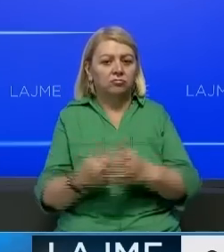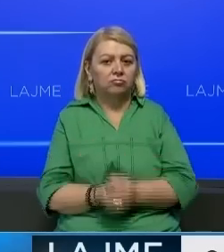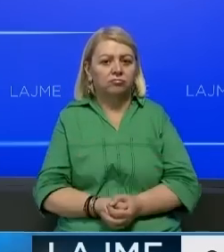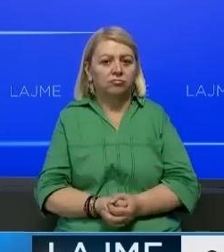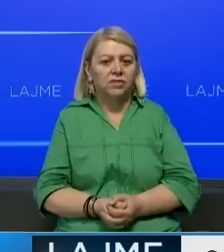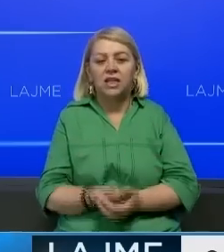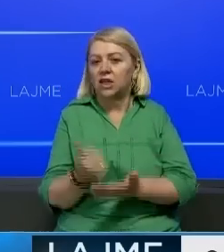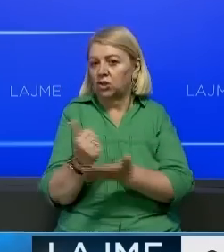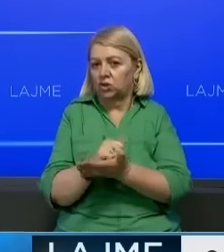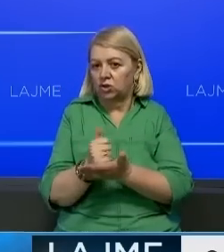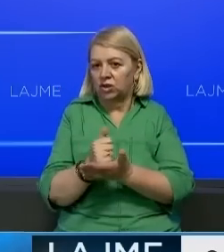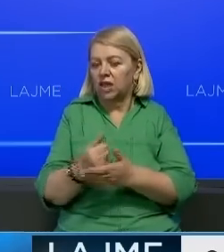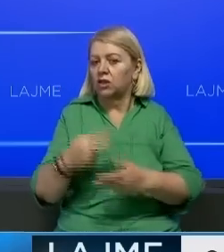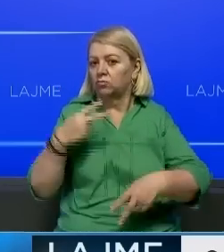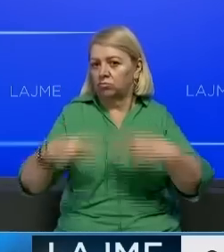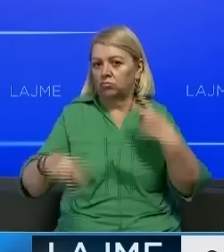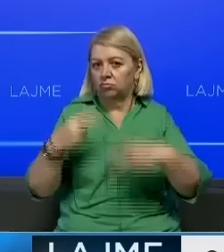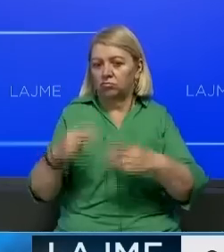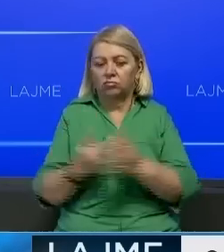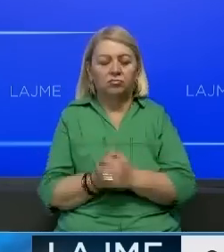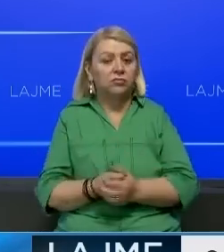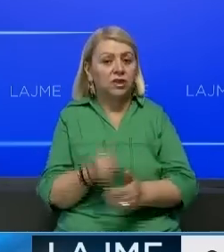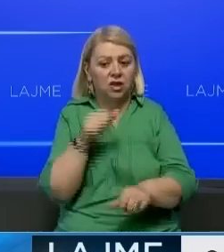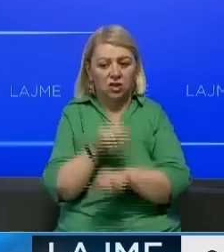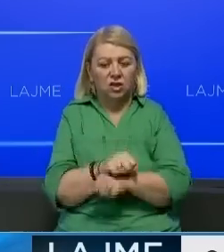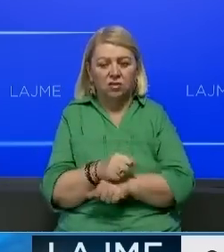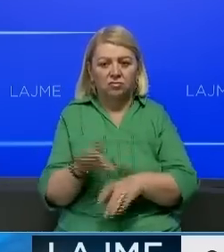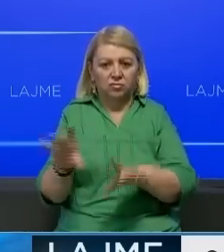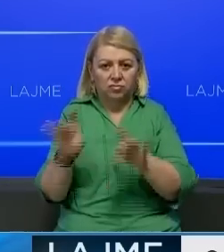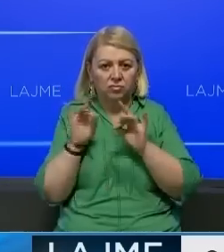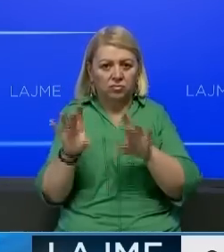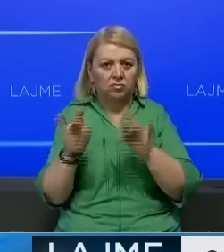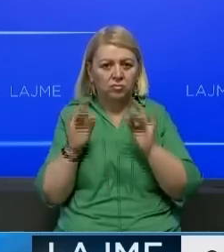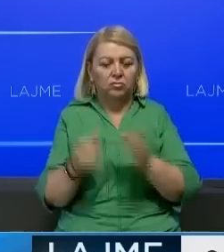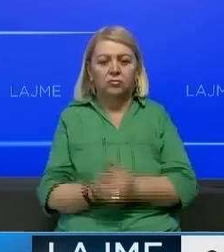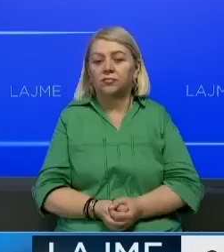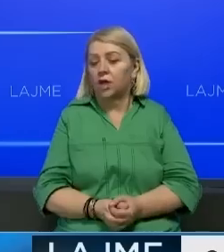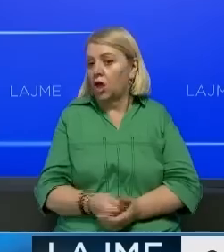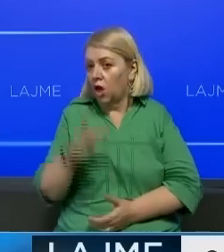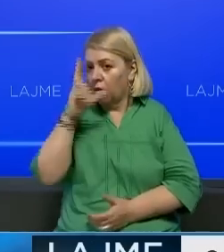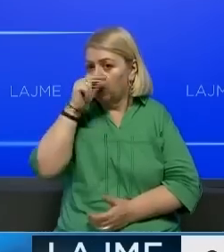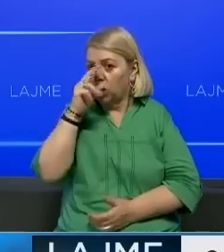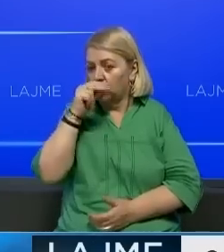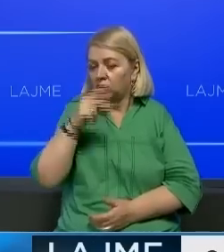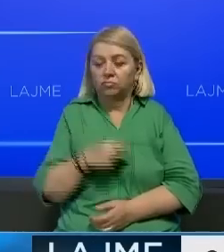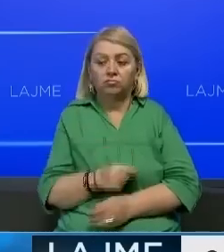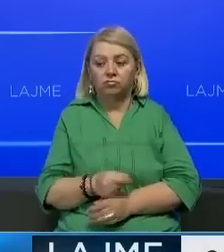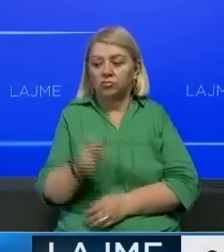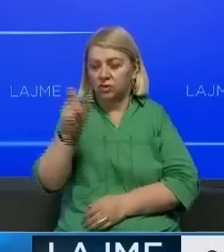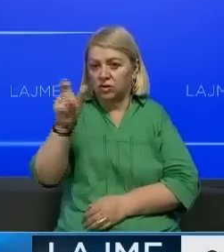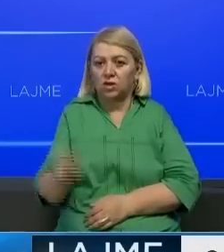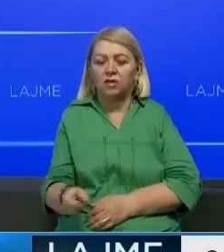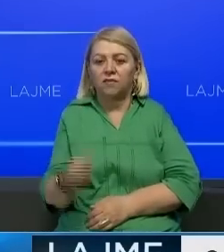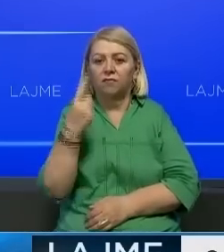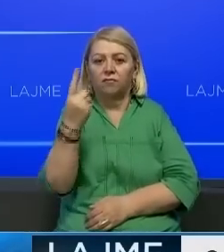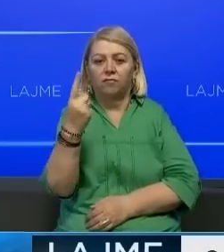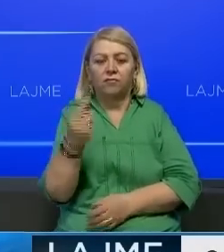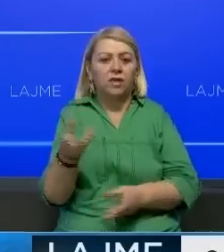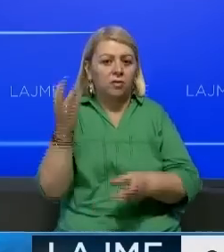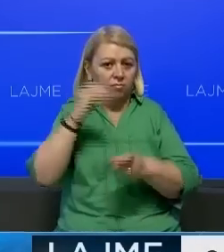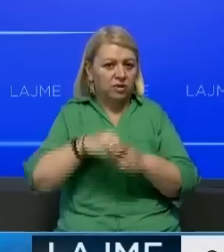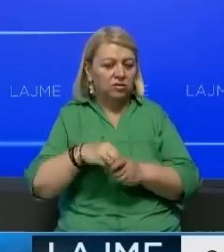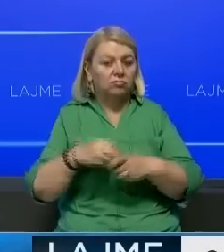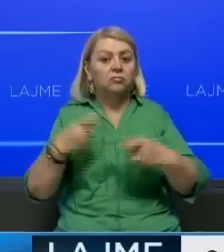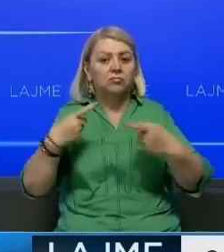homoseksualesh. Një i dyshuar është arrestuar dhe janë sekvestruar 2 armë zjarri. Policia beson se i dyshuari është i vetmi personi përfshirë në të